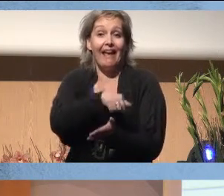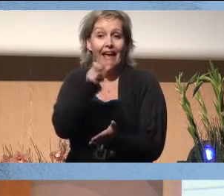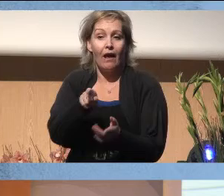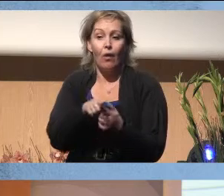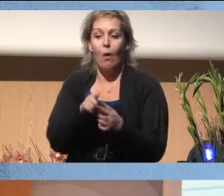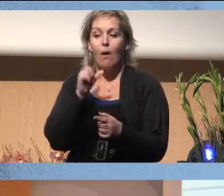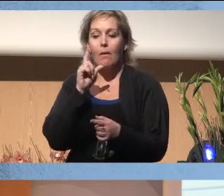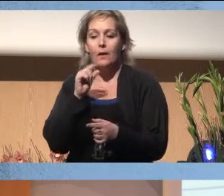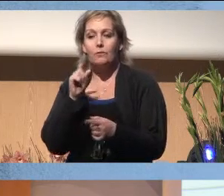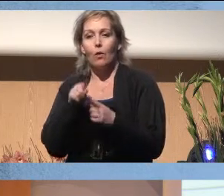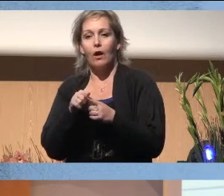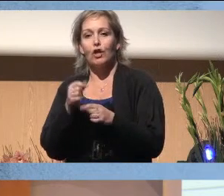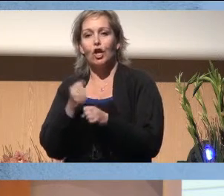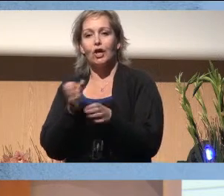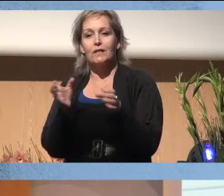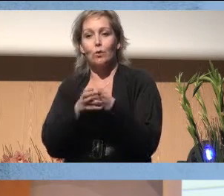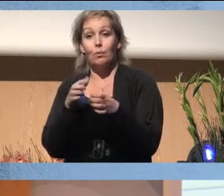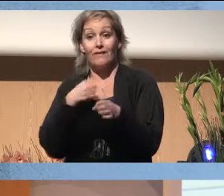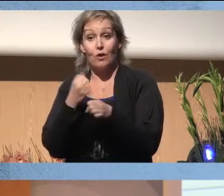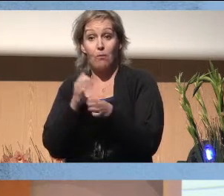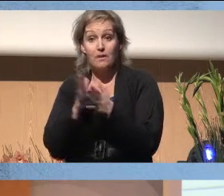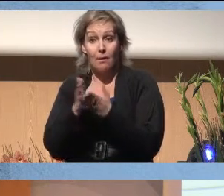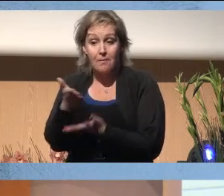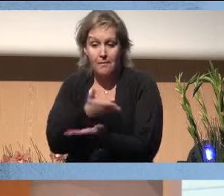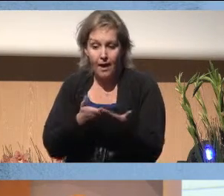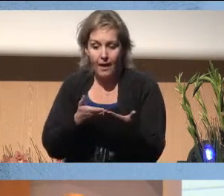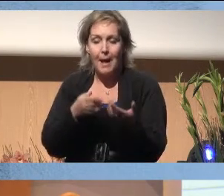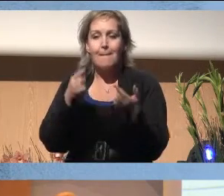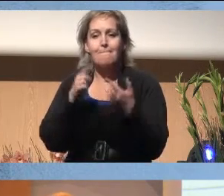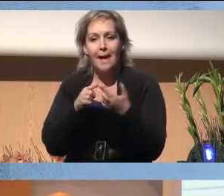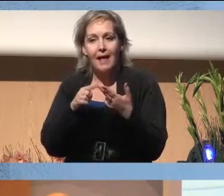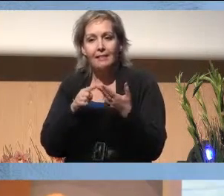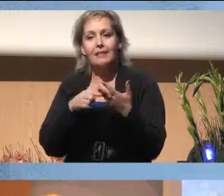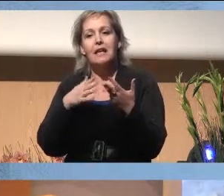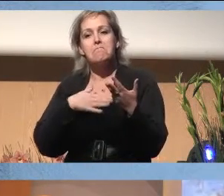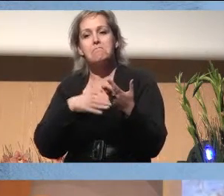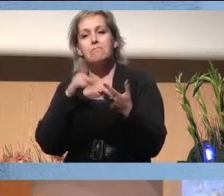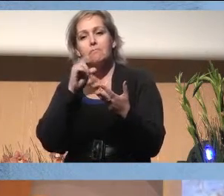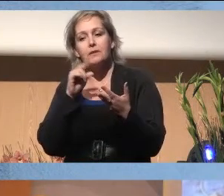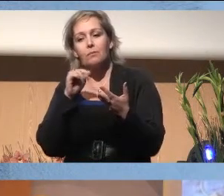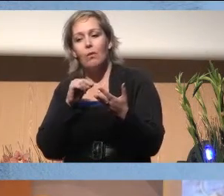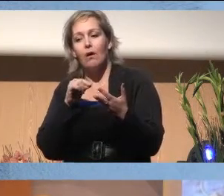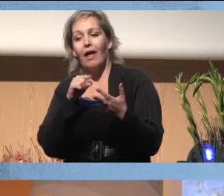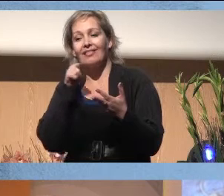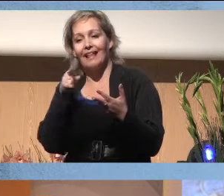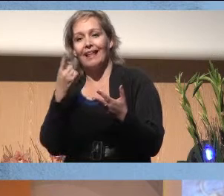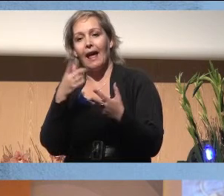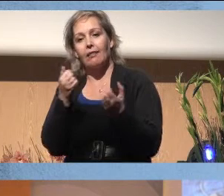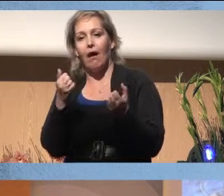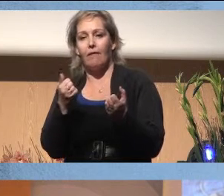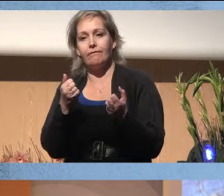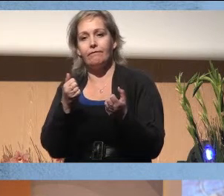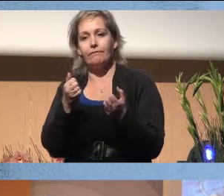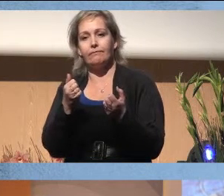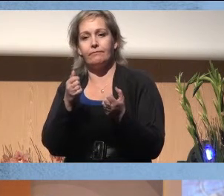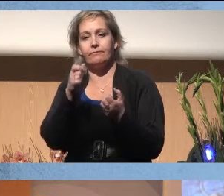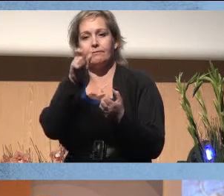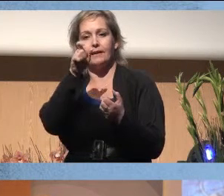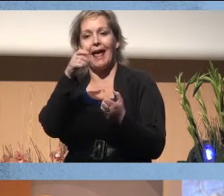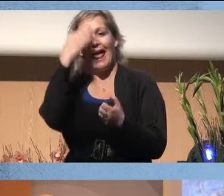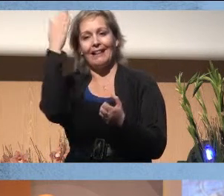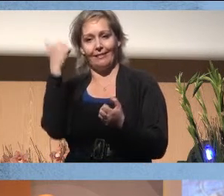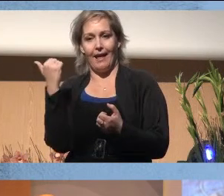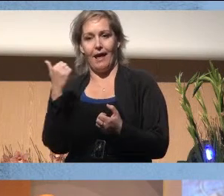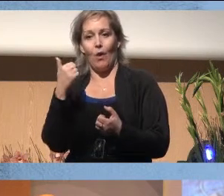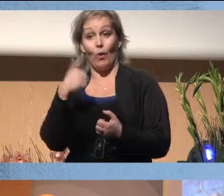må sørge for at yrkesgruppene jobber sammen. Men jeg må også sørge for at dette er en av heltene.